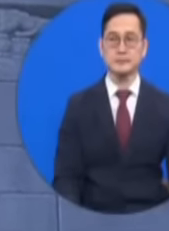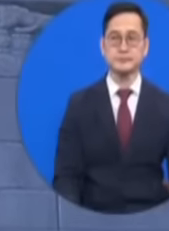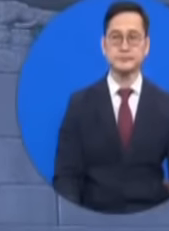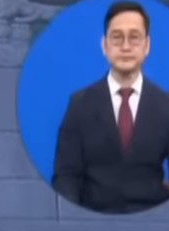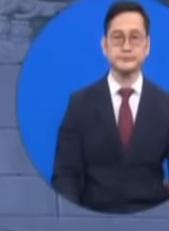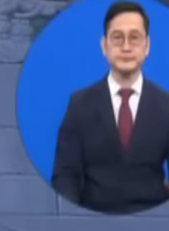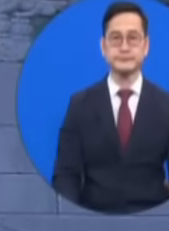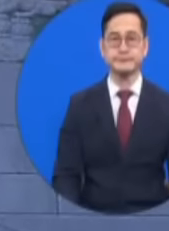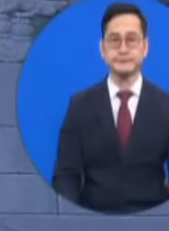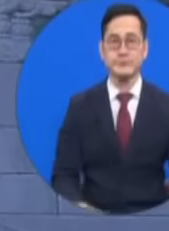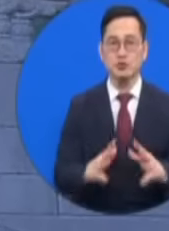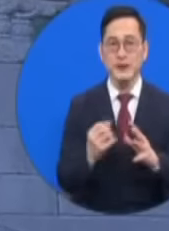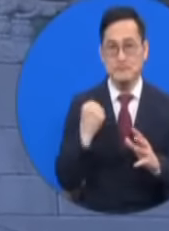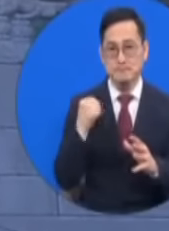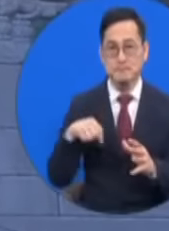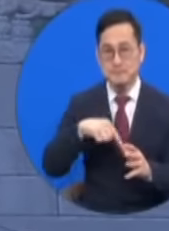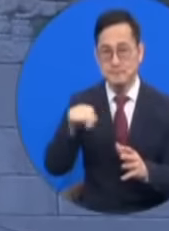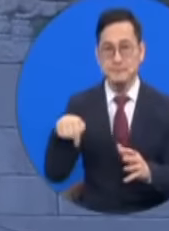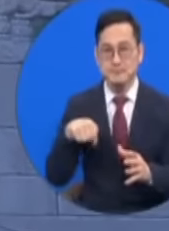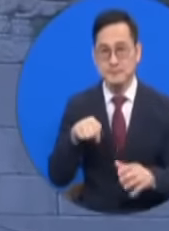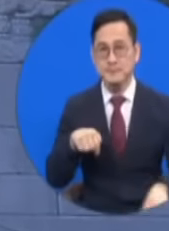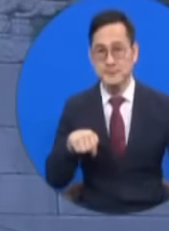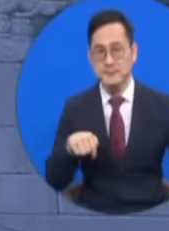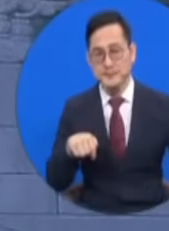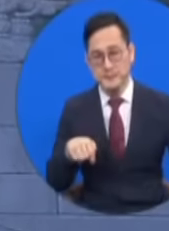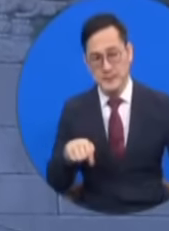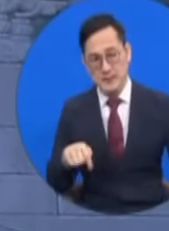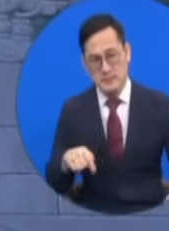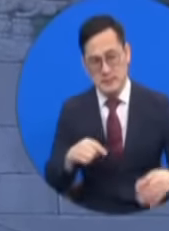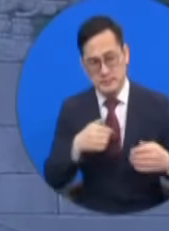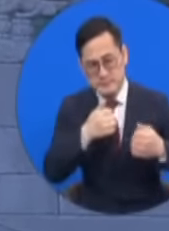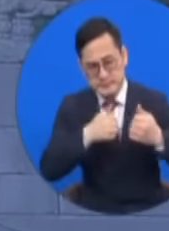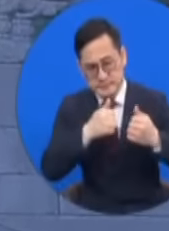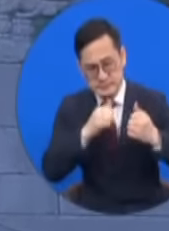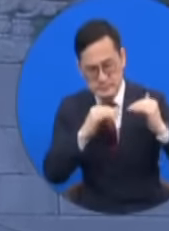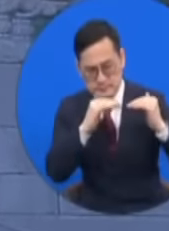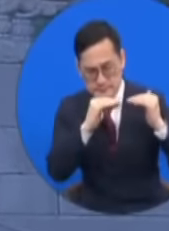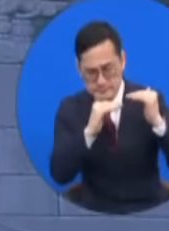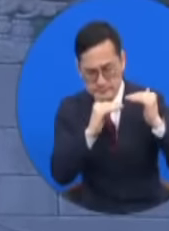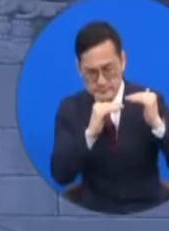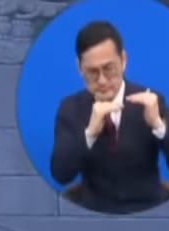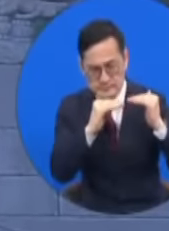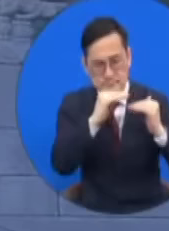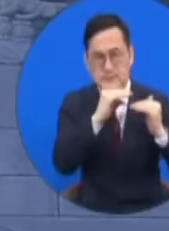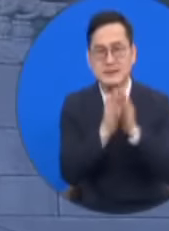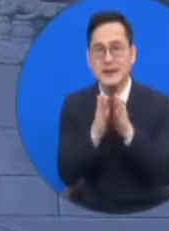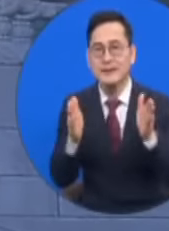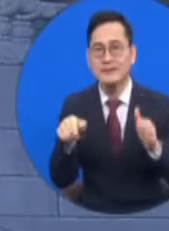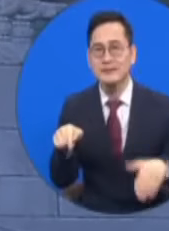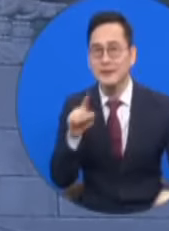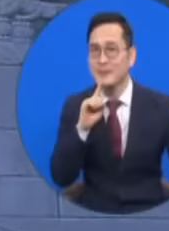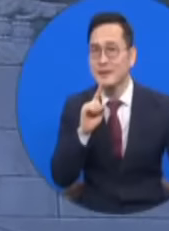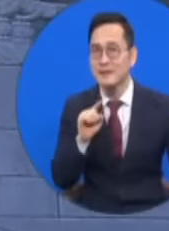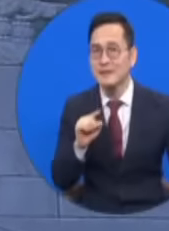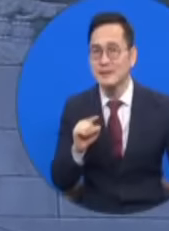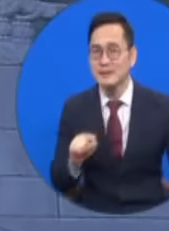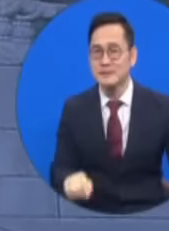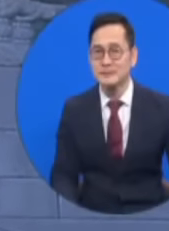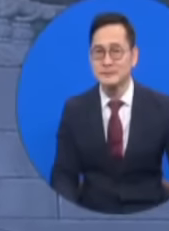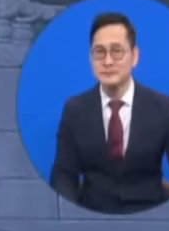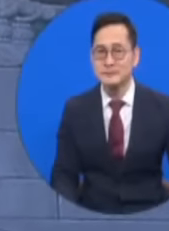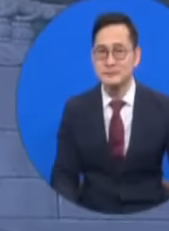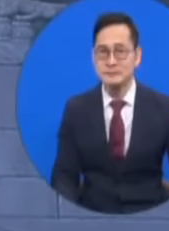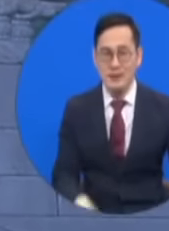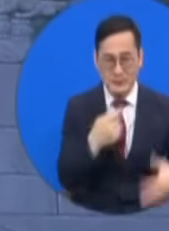국민의힘에서는 접전 지역 중 두 자릿수에 골든크로스 현상이 일어났다라고 분석했고요. 민주당에서는 이대로라면